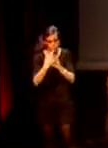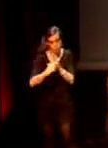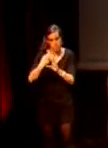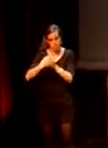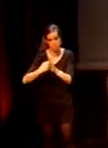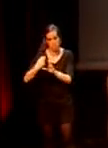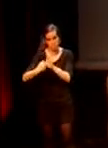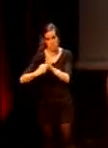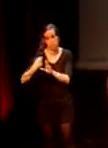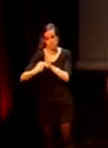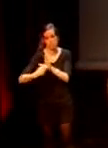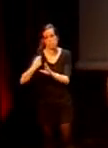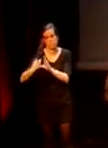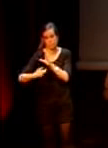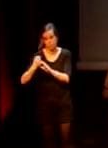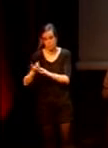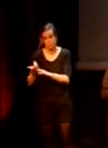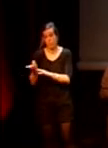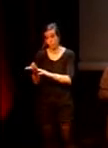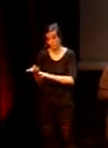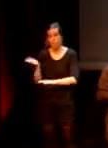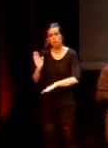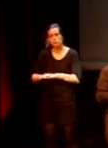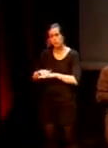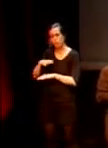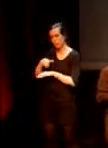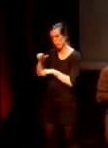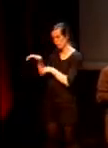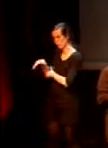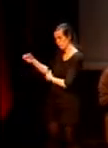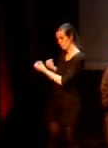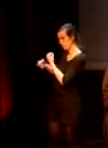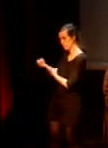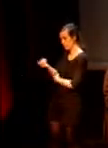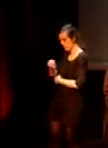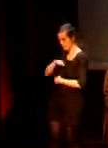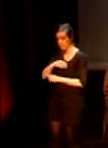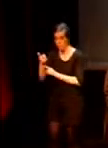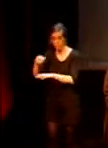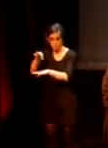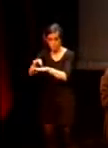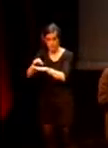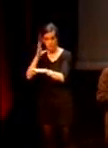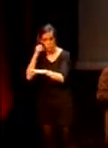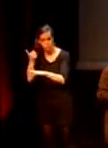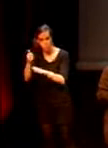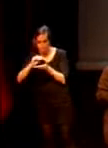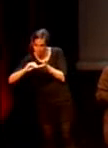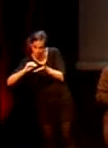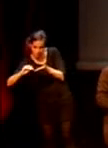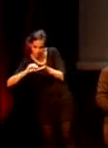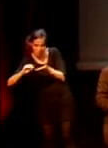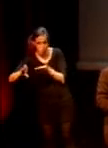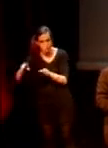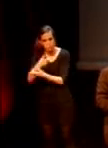cette persévération, c'est lié à la pathologie qu'il avait déjà en train de se produire dans sa tête. Donc le boléro date de 1928, donc la maladie était